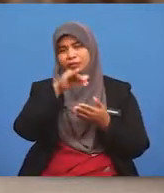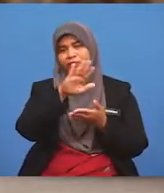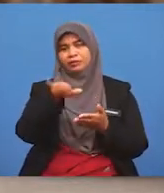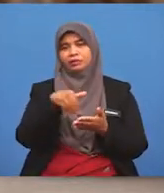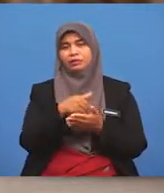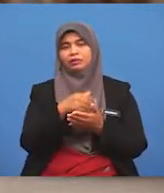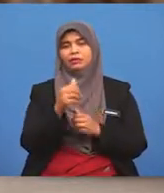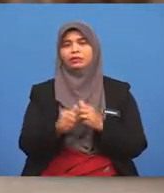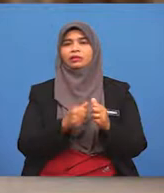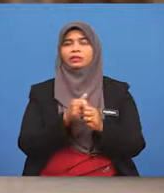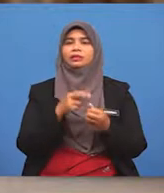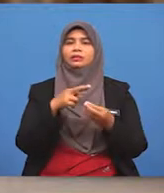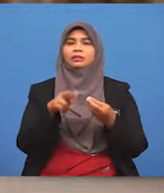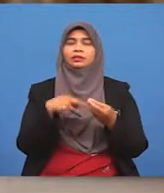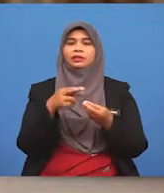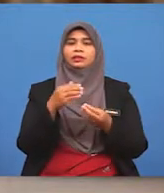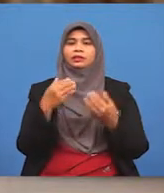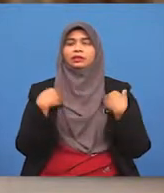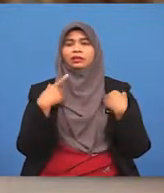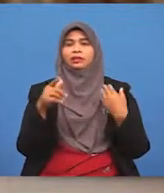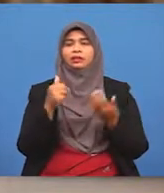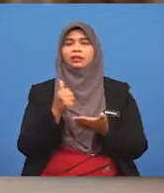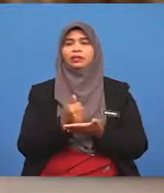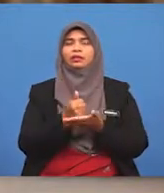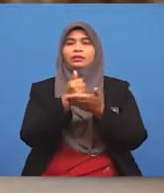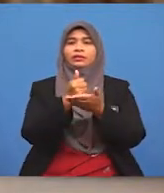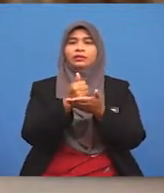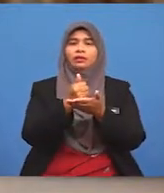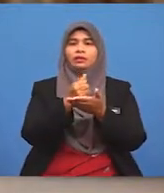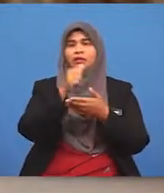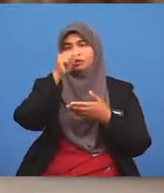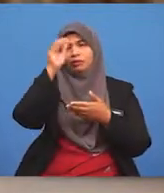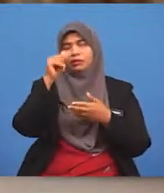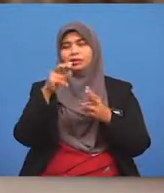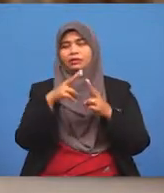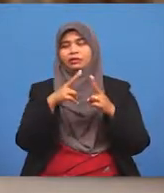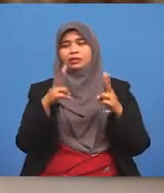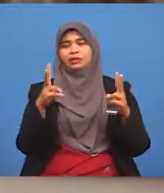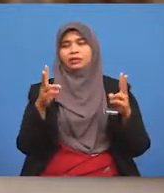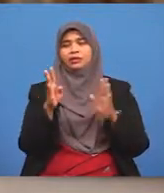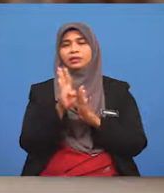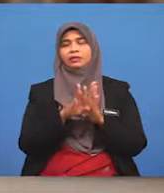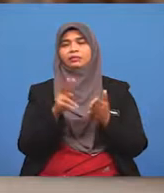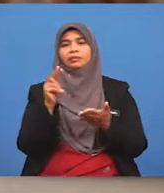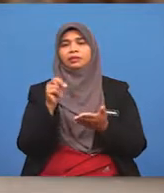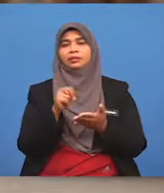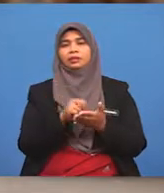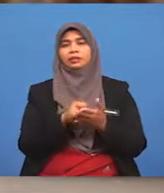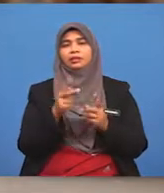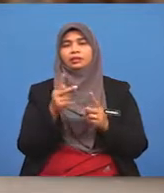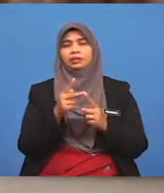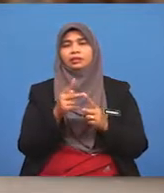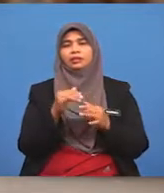amat bernilai kepada kesejahteraan hidup. Manusia banyak bergantung kepada sumber semula jadi yang mana